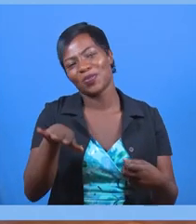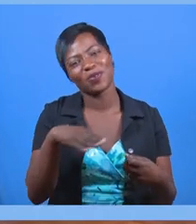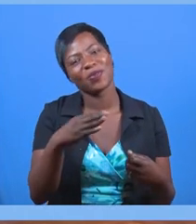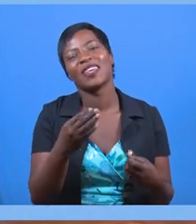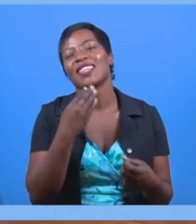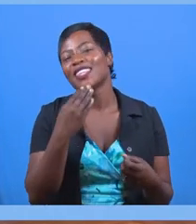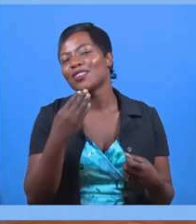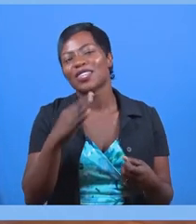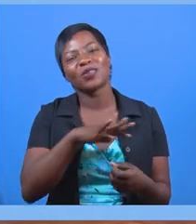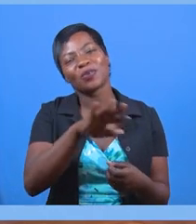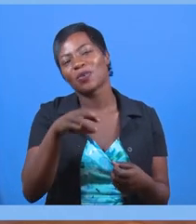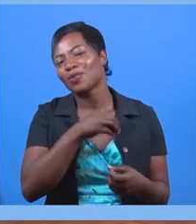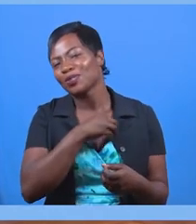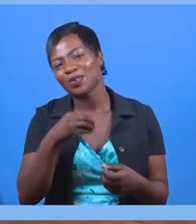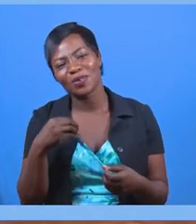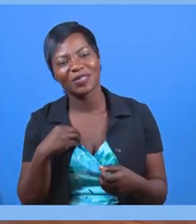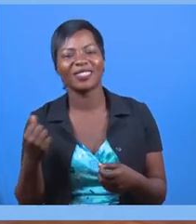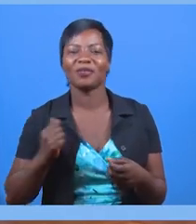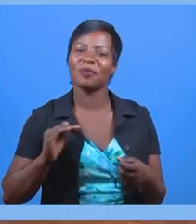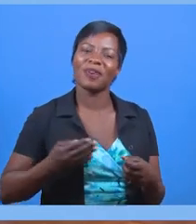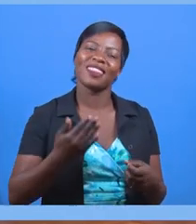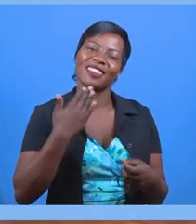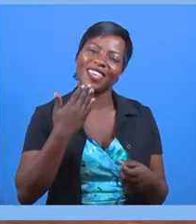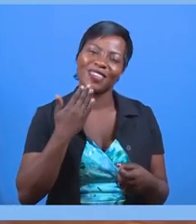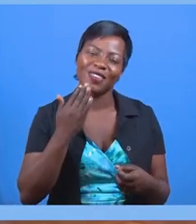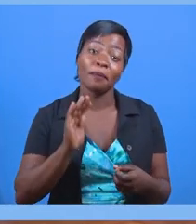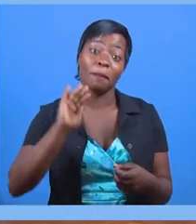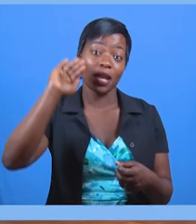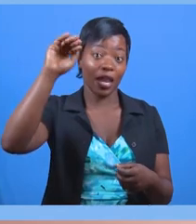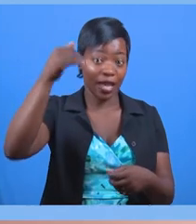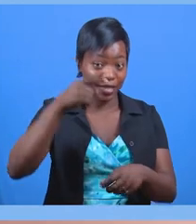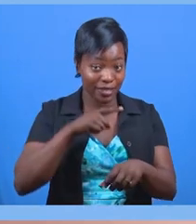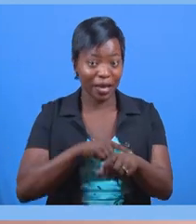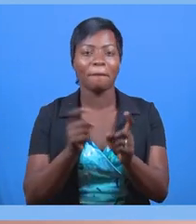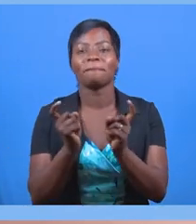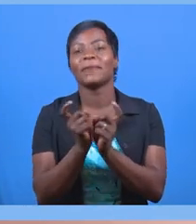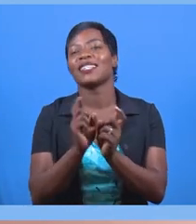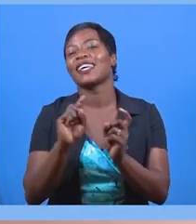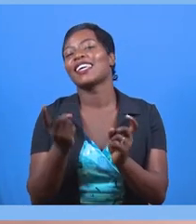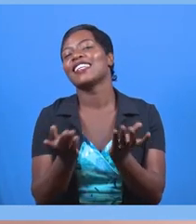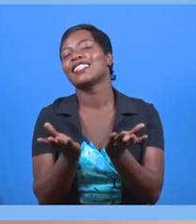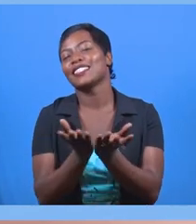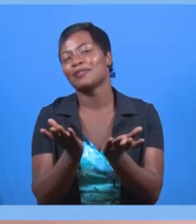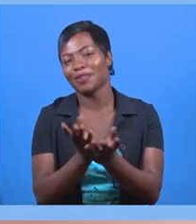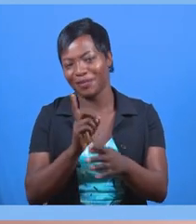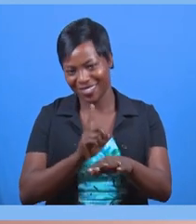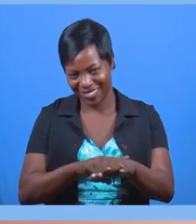opportunity. Ndinokutendai doctor. Zvakadi kusangana zvakare svondo rinouya panguva imwe cheteyo nekuti chiringazuva chedu chabva